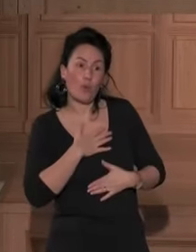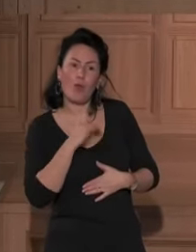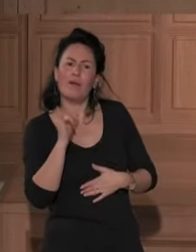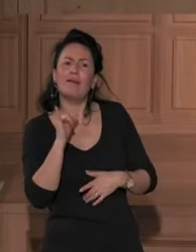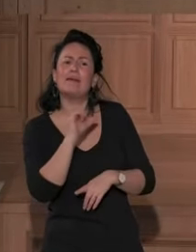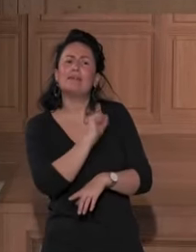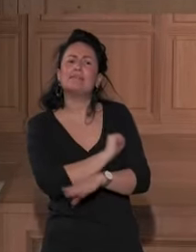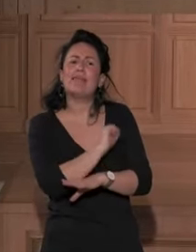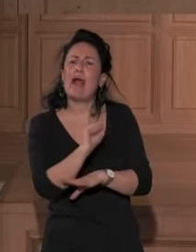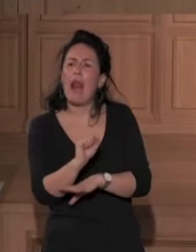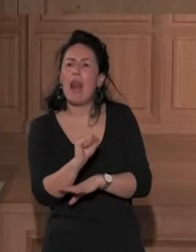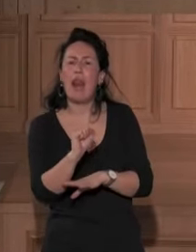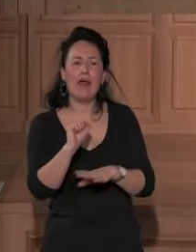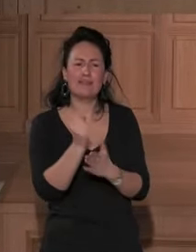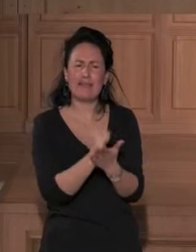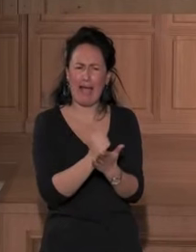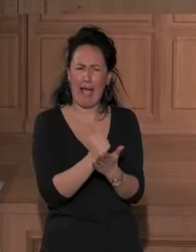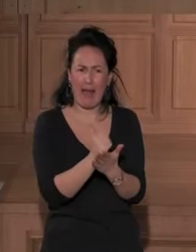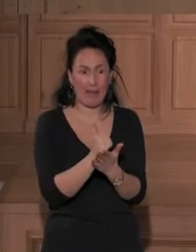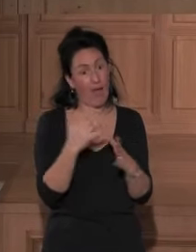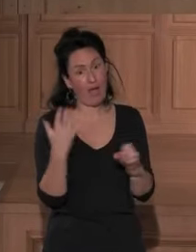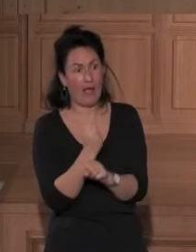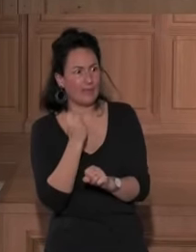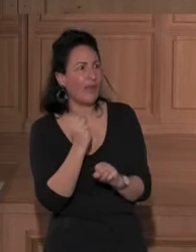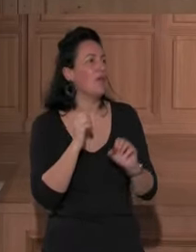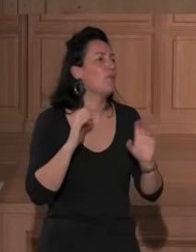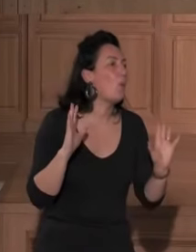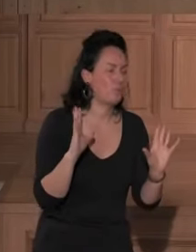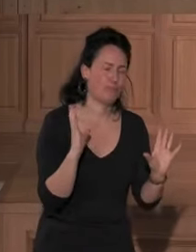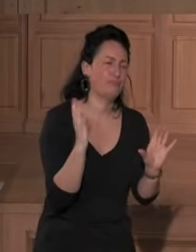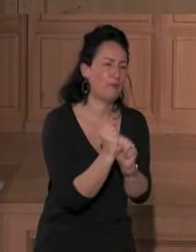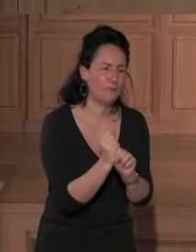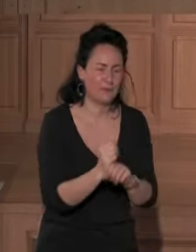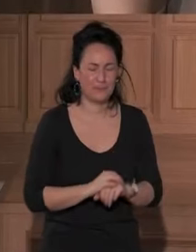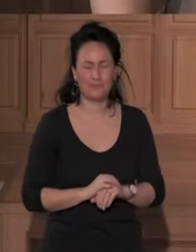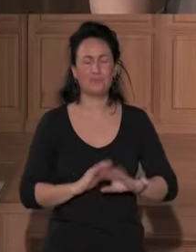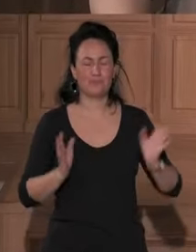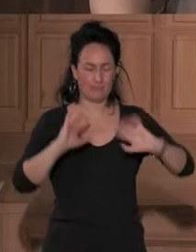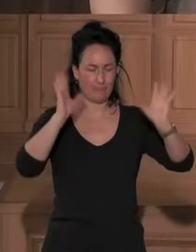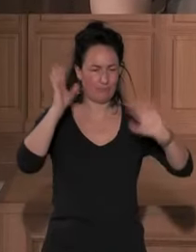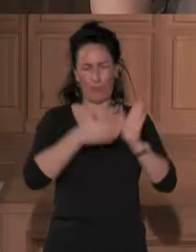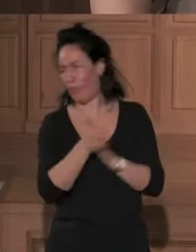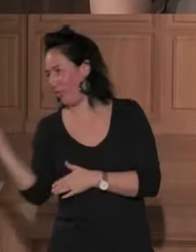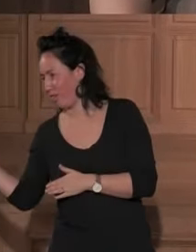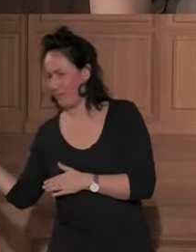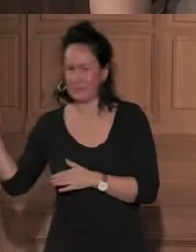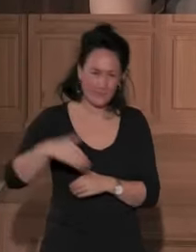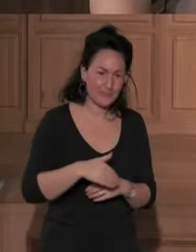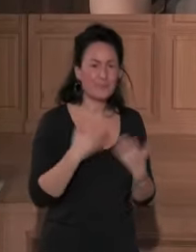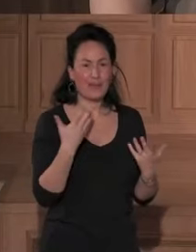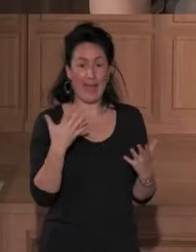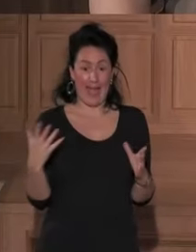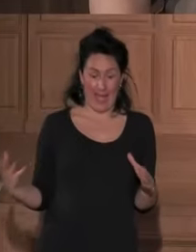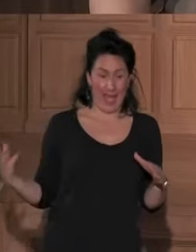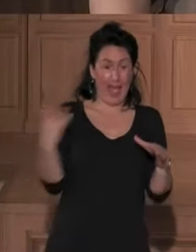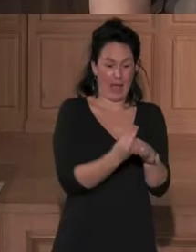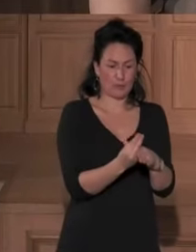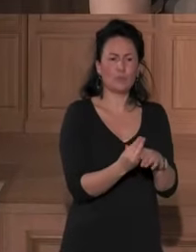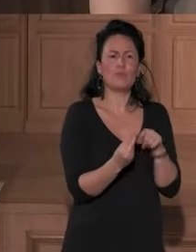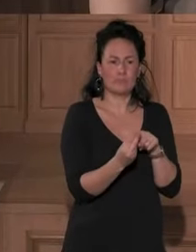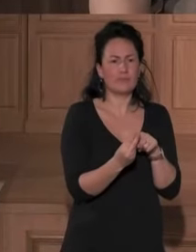dans l'autisme, on est dans une conférence. On va revenir. On y va ? Non, de l'inclusion, c'est ça aussi le domaine de compétence du silence